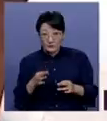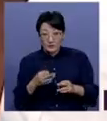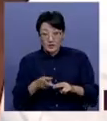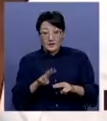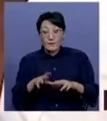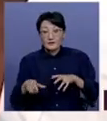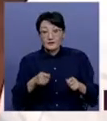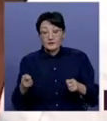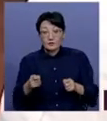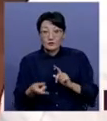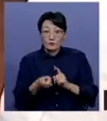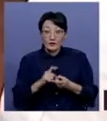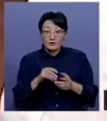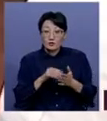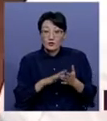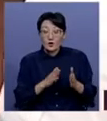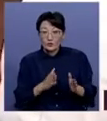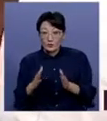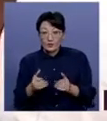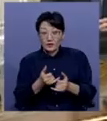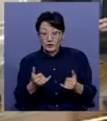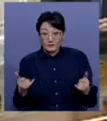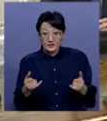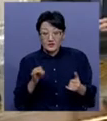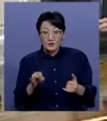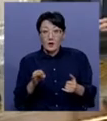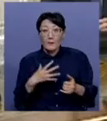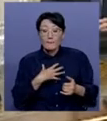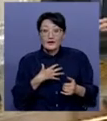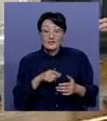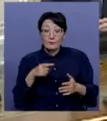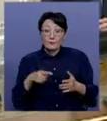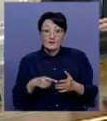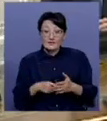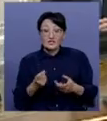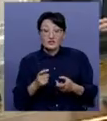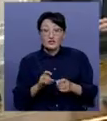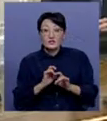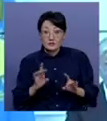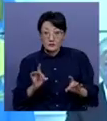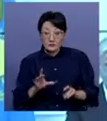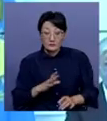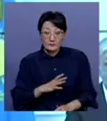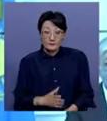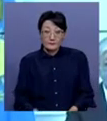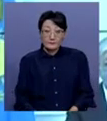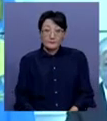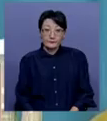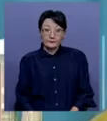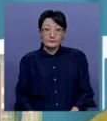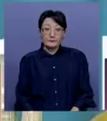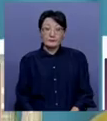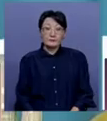Сондай-ақ президент айырбас бағамының тұрақтылығын қамтамасыз етуді маңызды мәселе ретінде атап өтті.